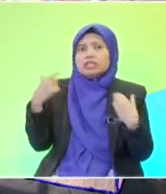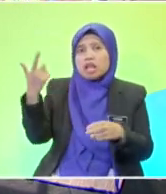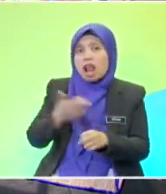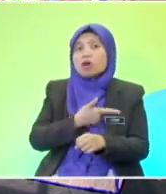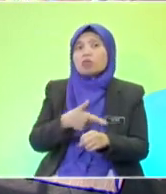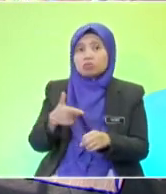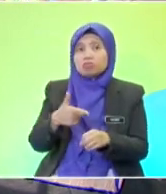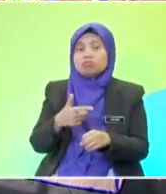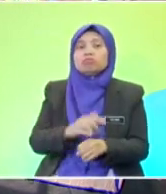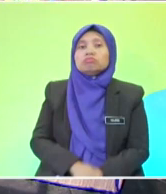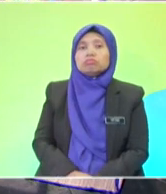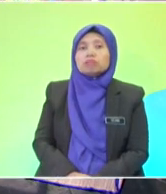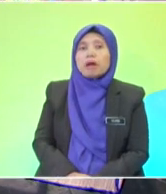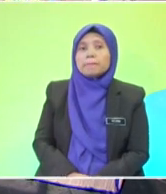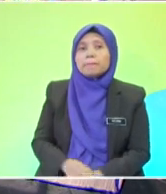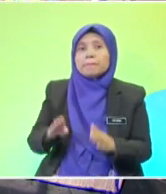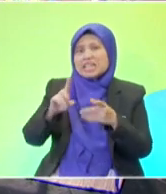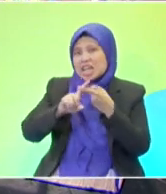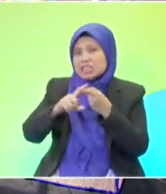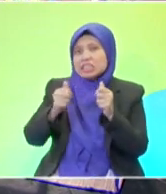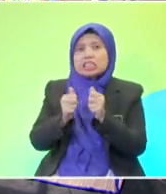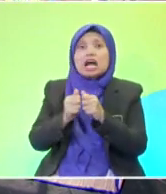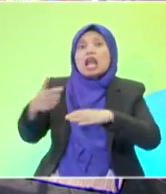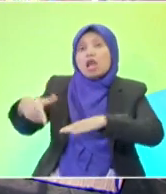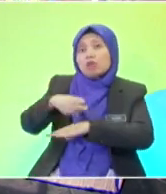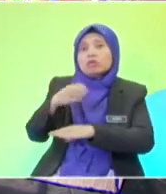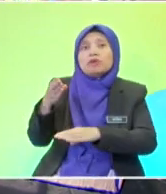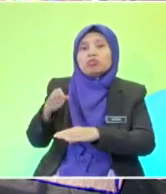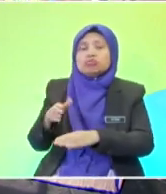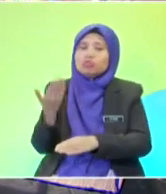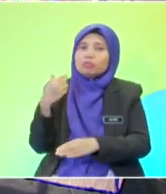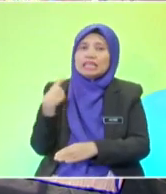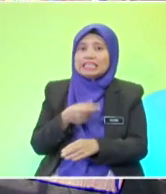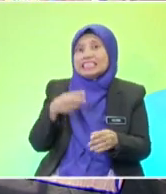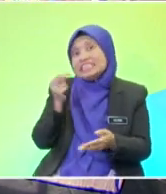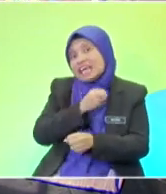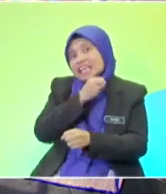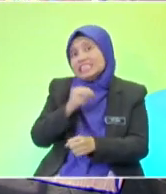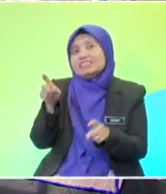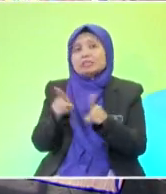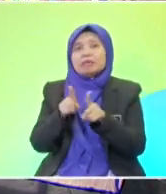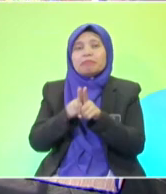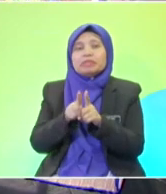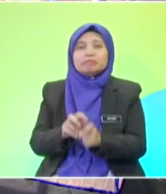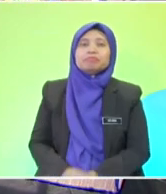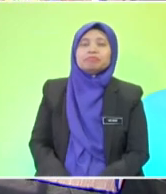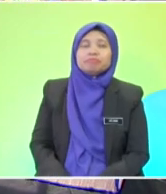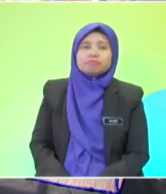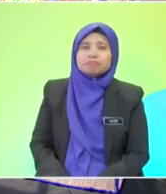ada lagu berkaitan dengan laut biru jungsep kita nyanyikan Mari kita